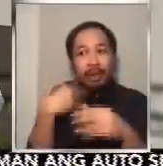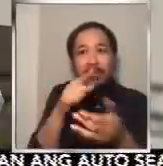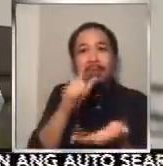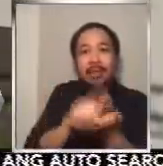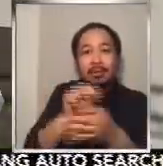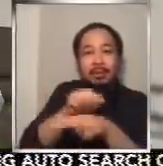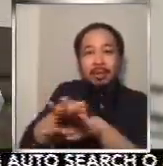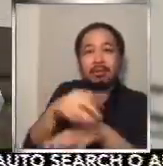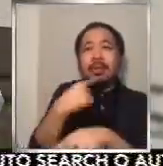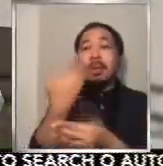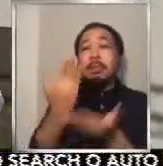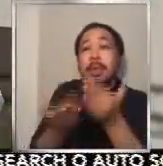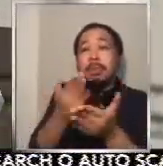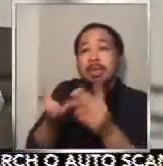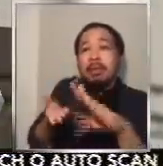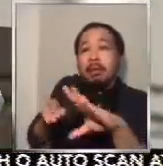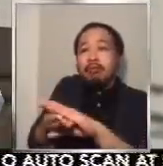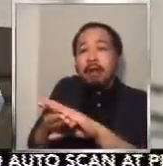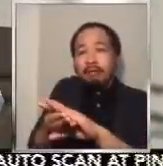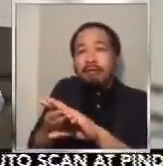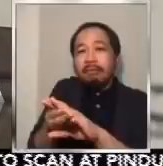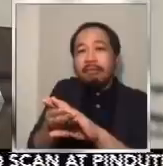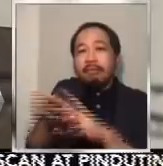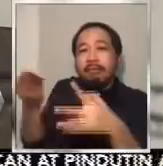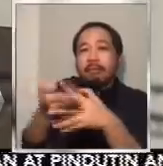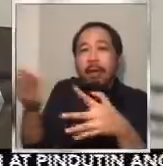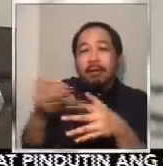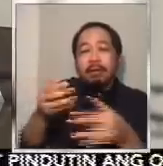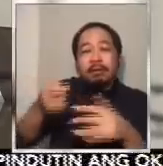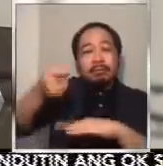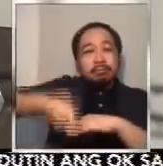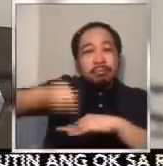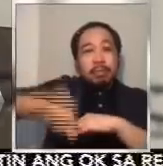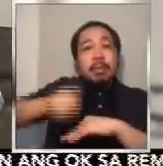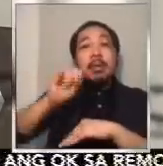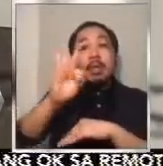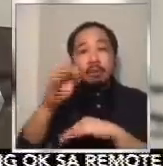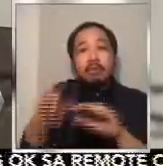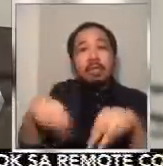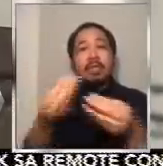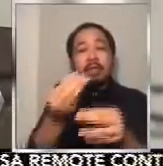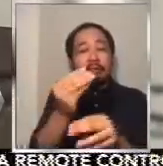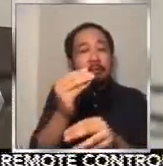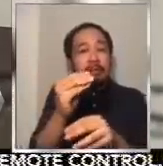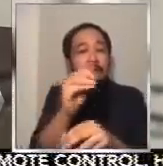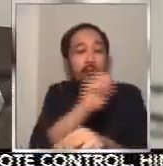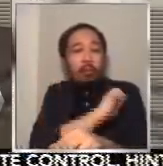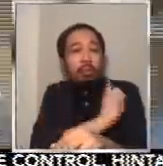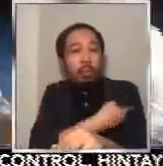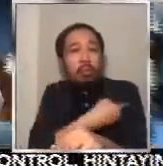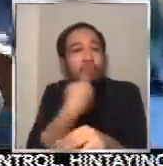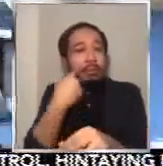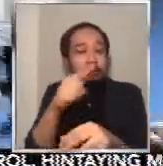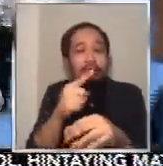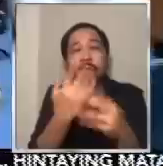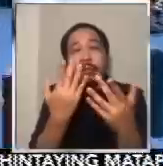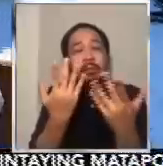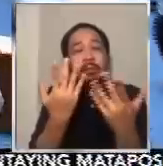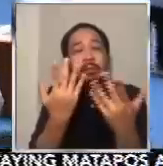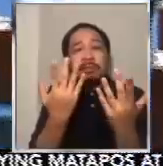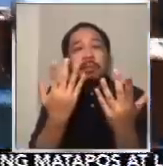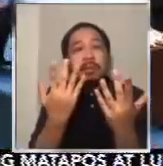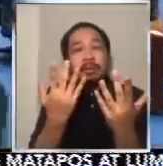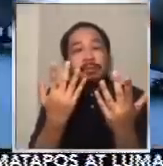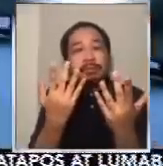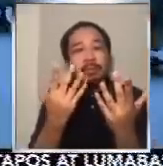NTC kapag nagbigay ito ng provisional authority sa ABS-CBN dahil Kongreso lamang ang maaring magbigay ng prangkisa. Sabi ni Calida,